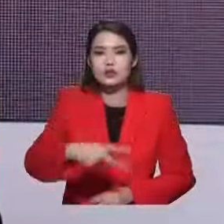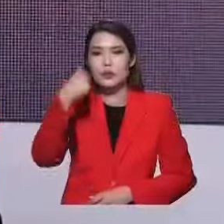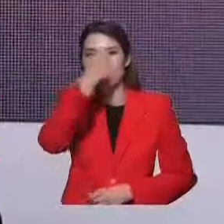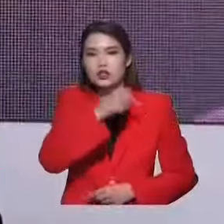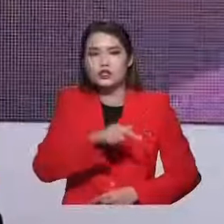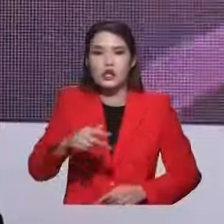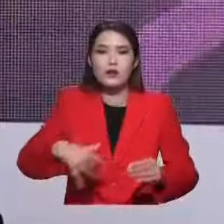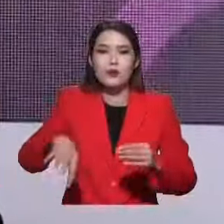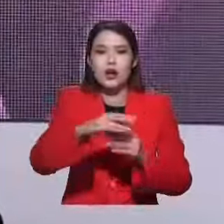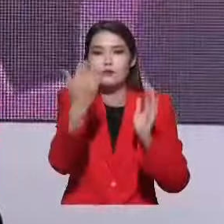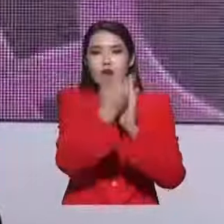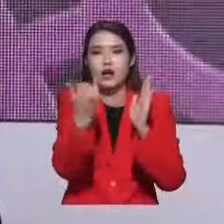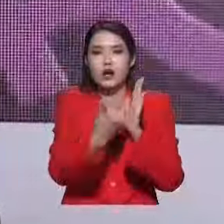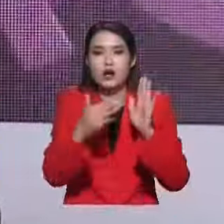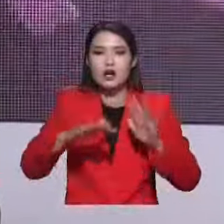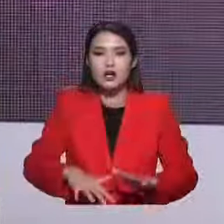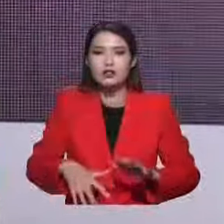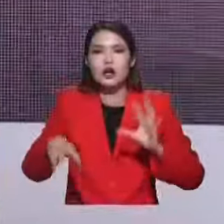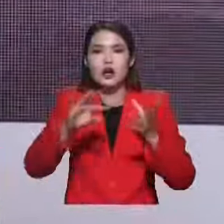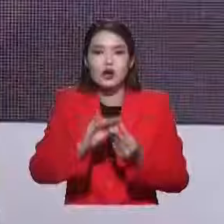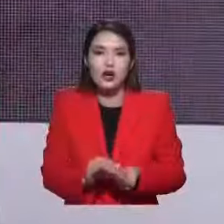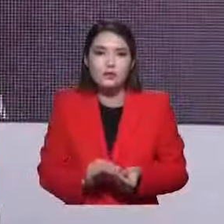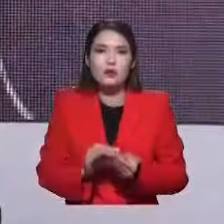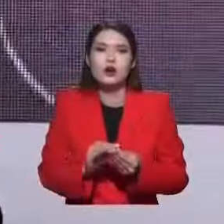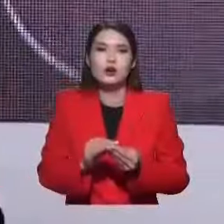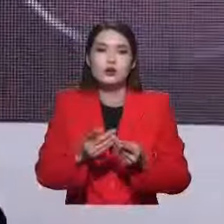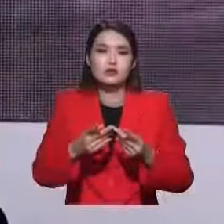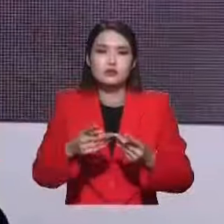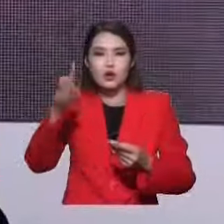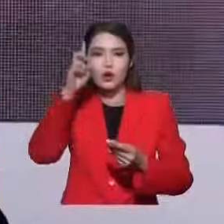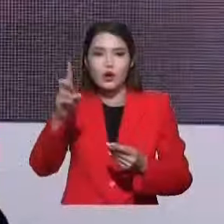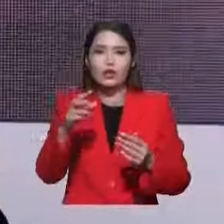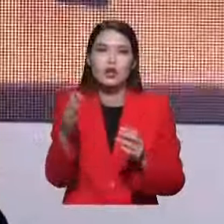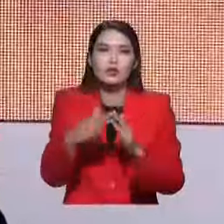бастап барлық бағдарламаларында жалпы қоғамдағы